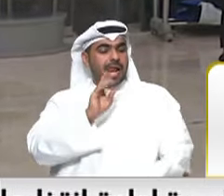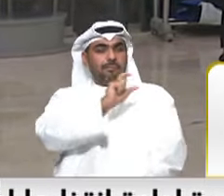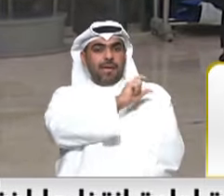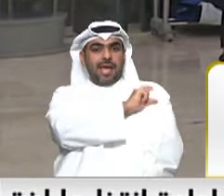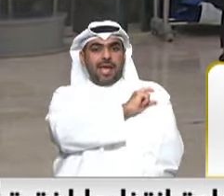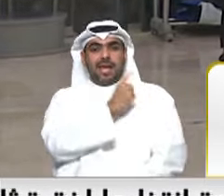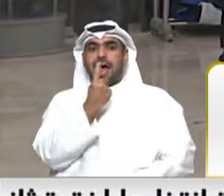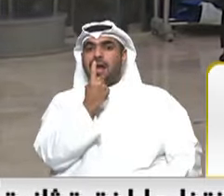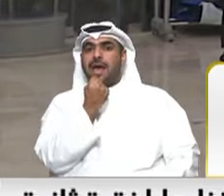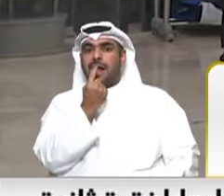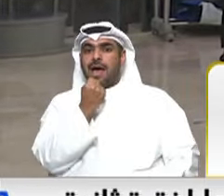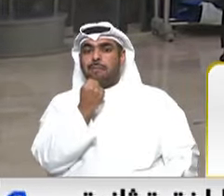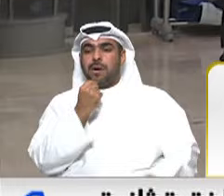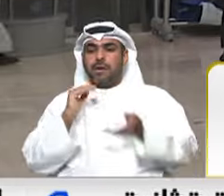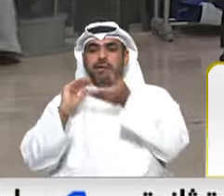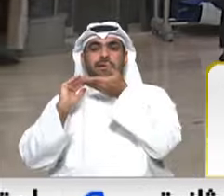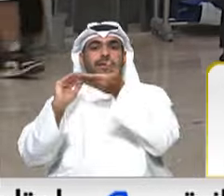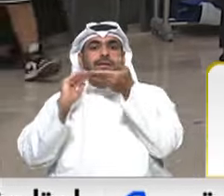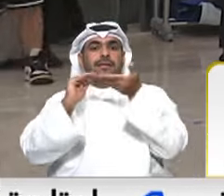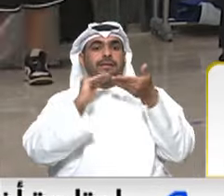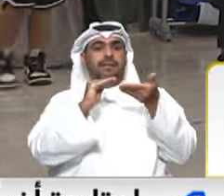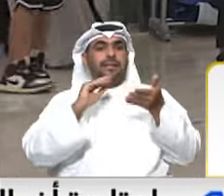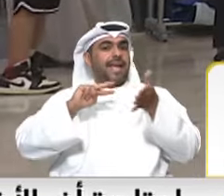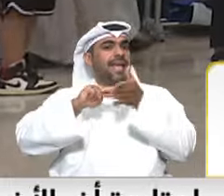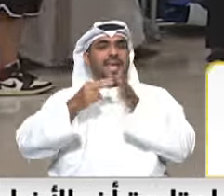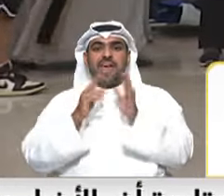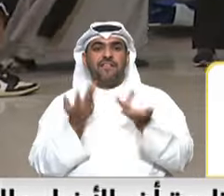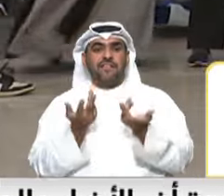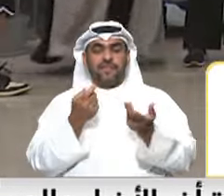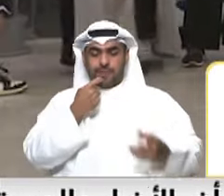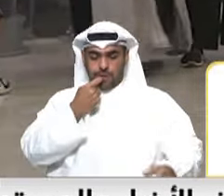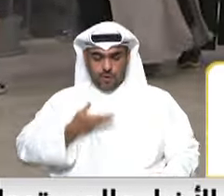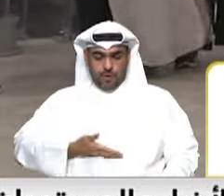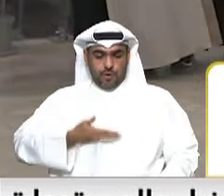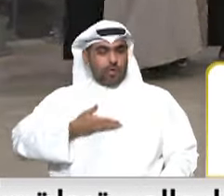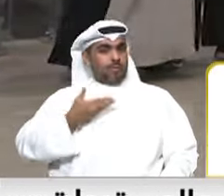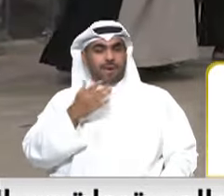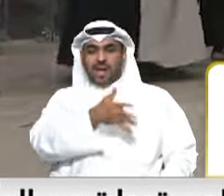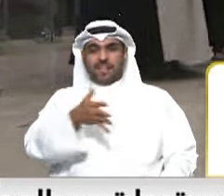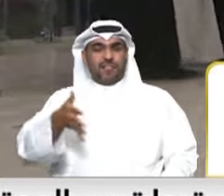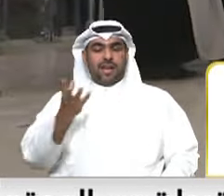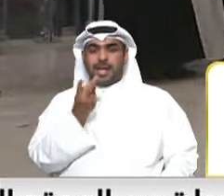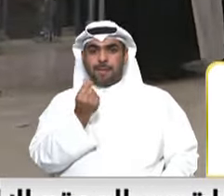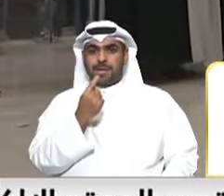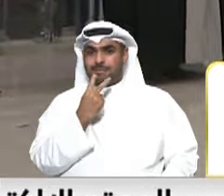عموما. الأعمار اللي تم تسجيلها من 7 إلى 12 سنة،